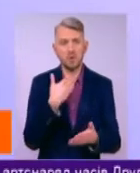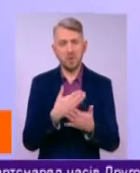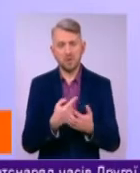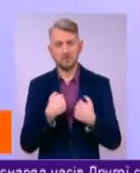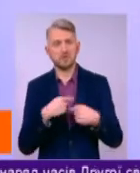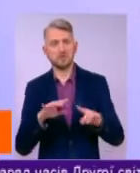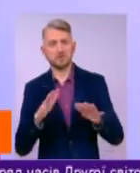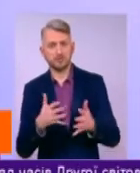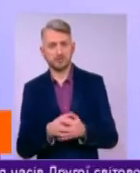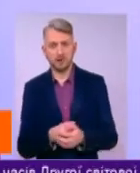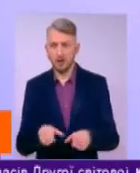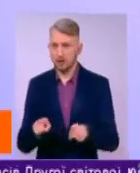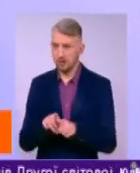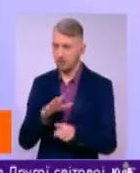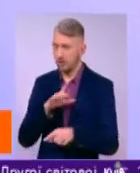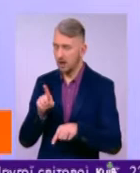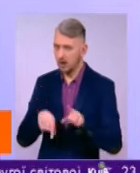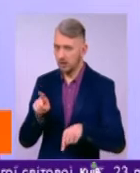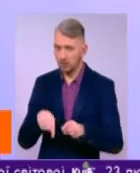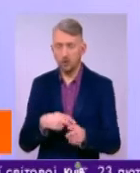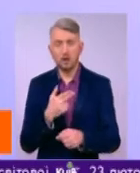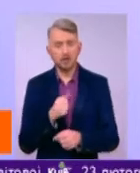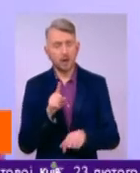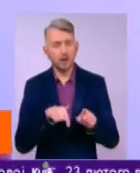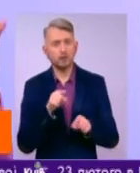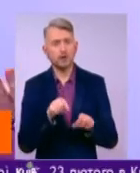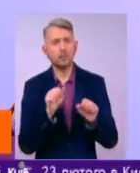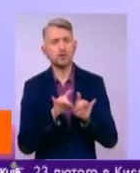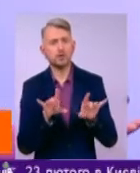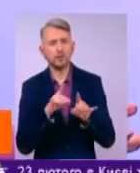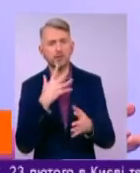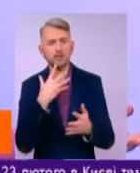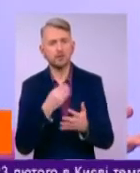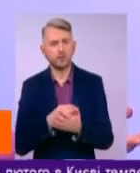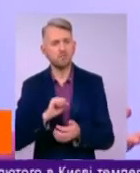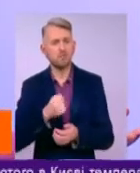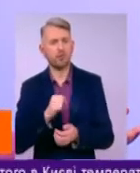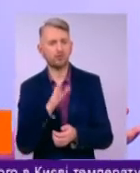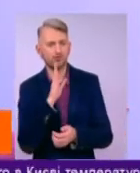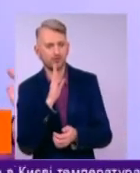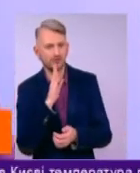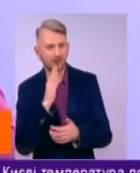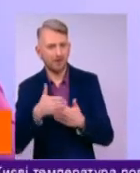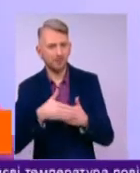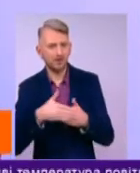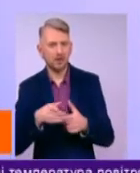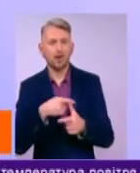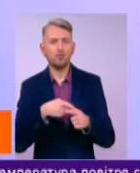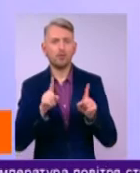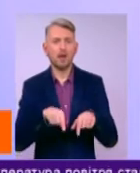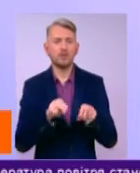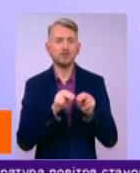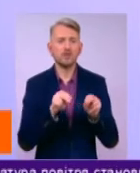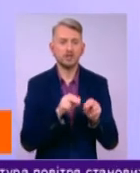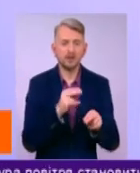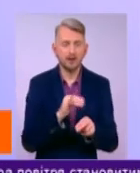тет-тет-тет. Вона починає... Таке буває рідко? Рідко, дуже. Вона може розповідати своїм подружці, наприклад, найближчій, або навіть вчительці,